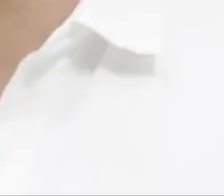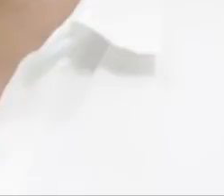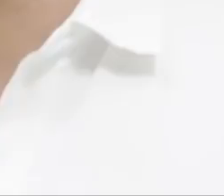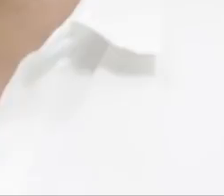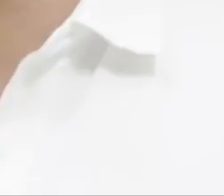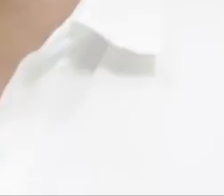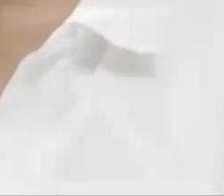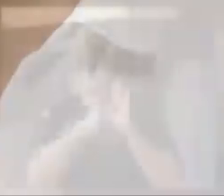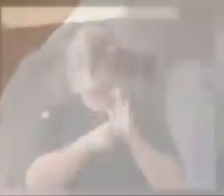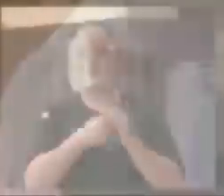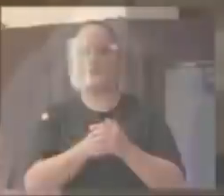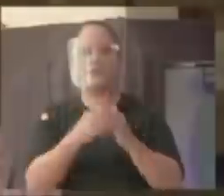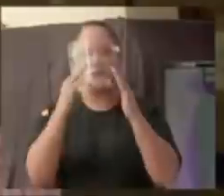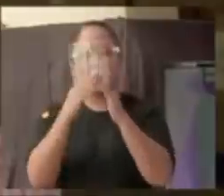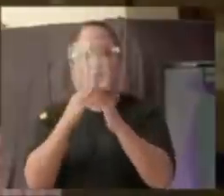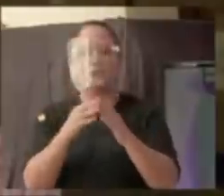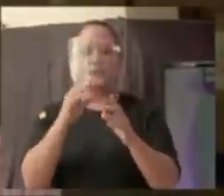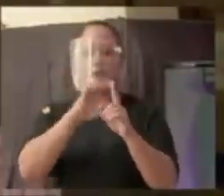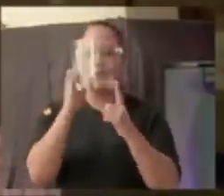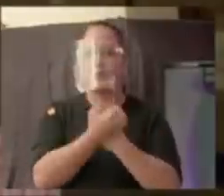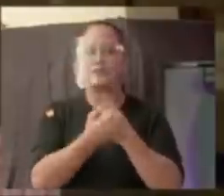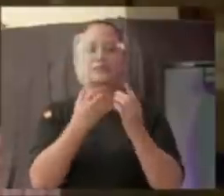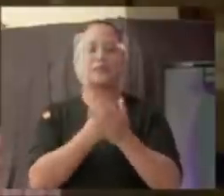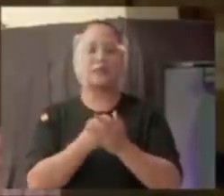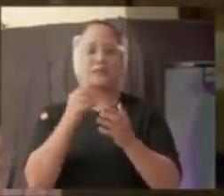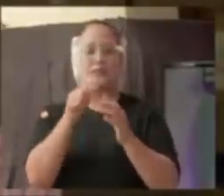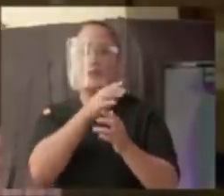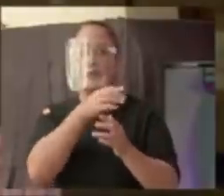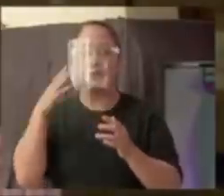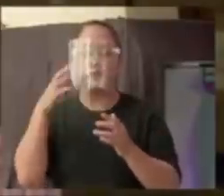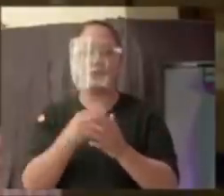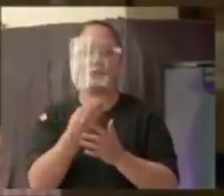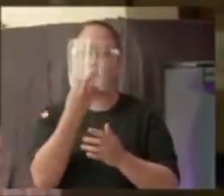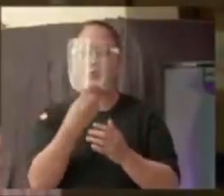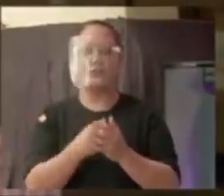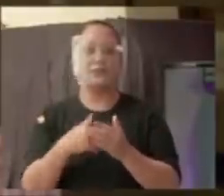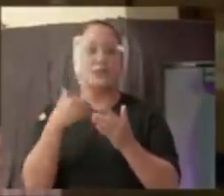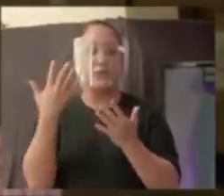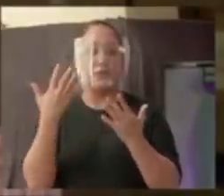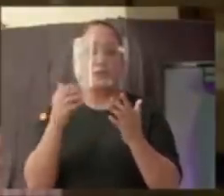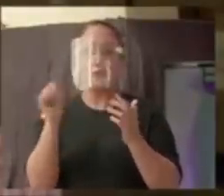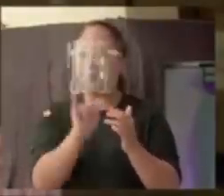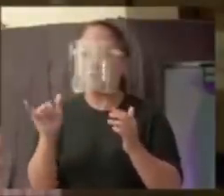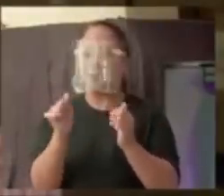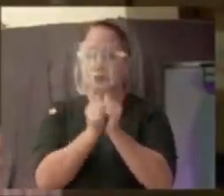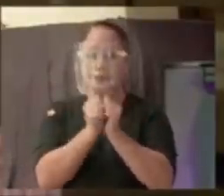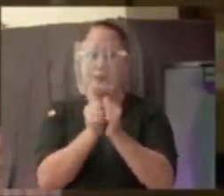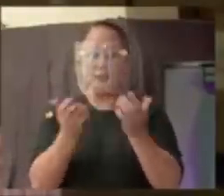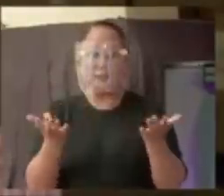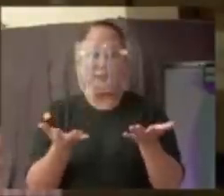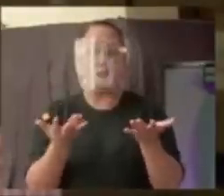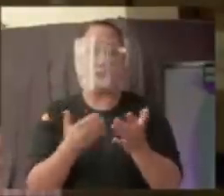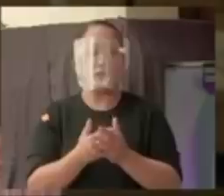ang mga batas para sa pabahay, kalikasan, agrikultura at pagkain. Tulad ng maraming kasama natin dito,